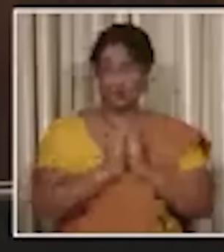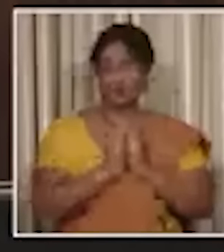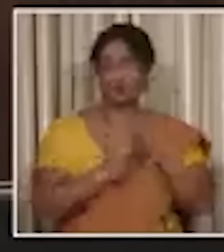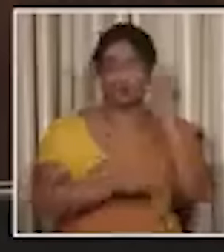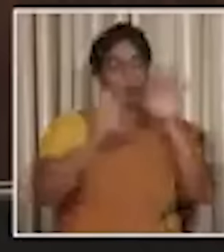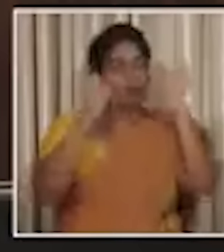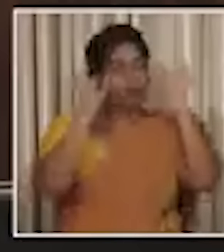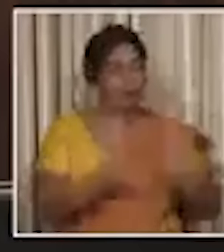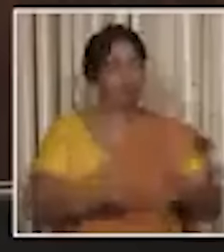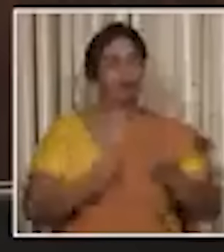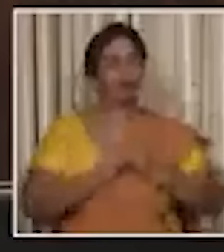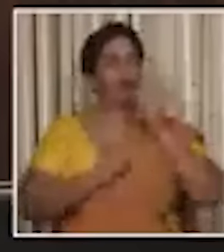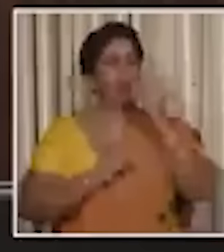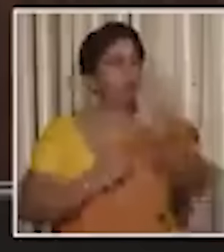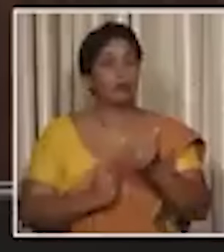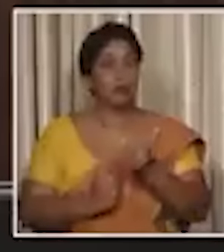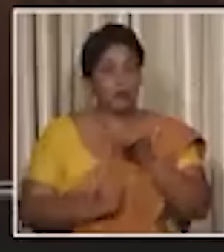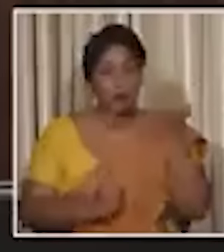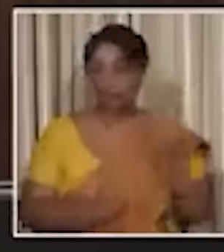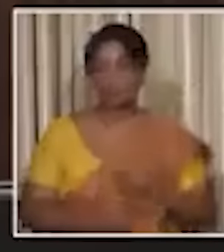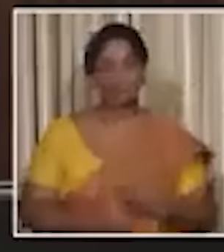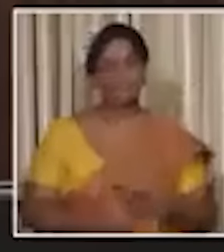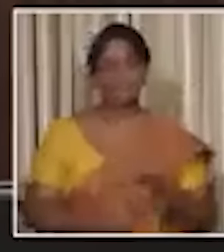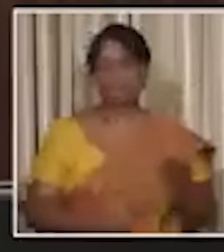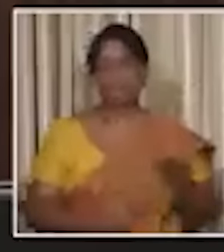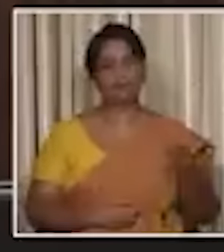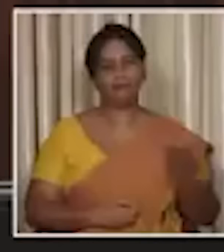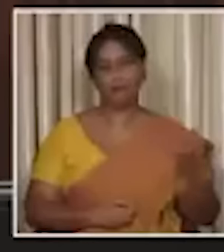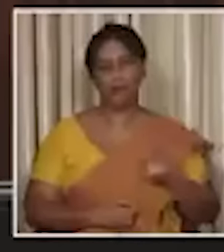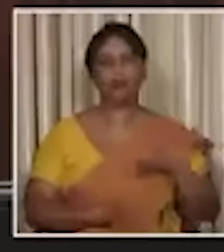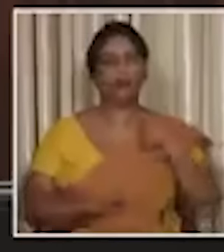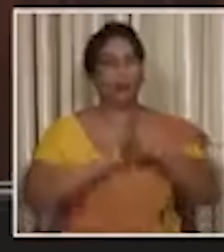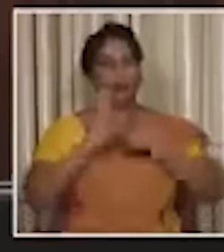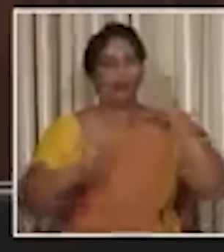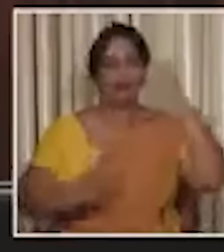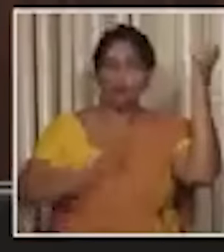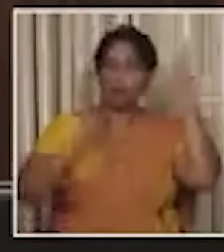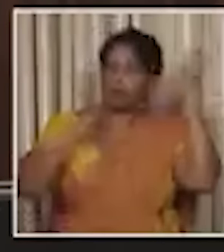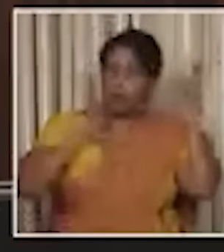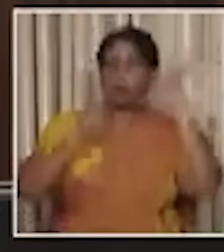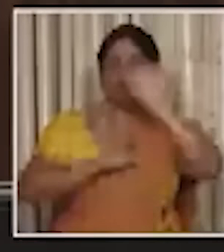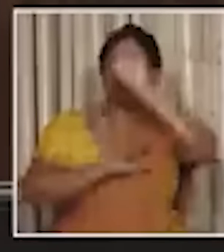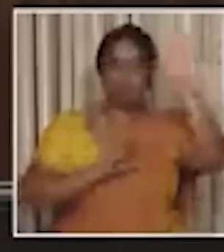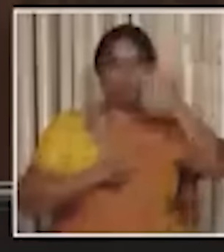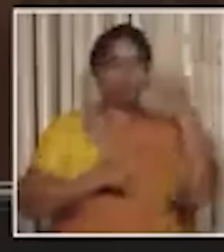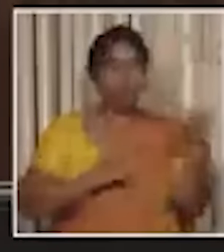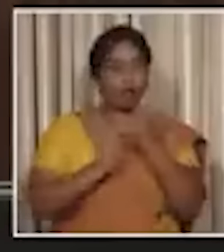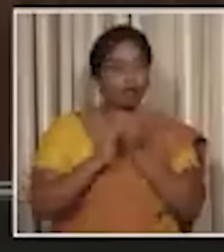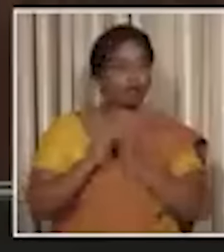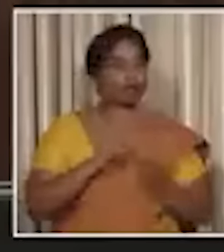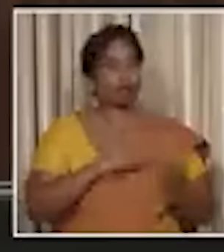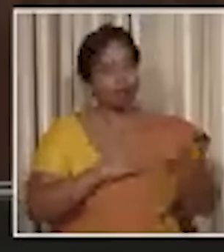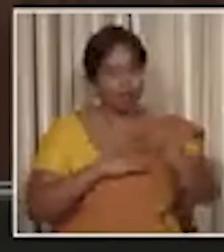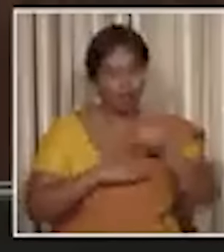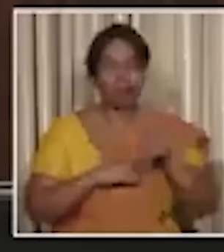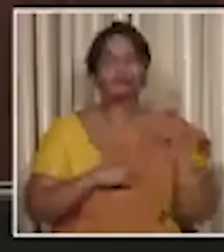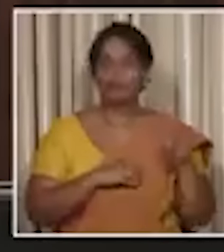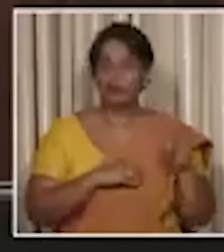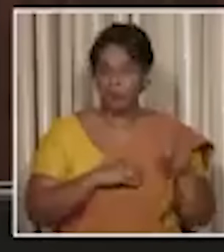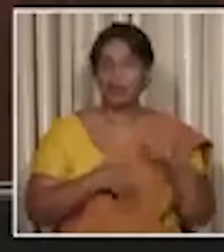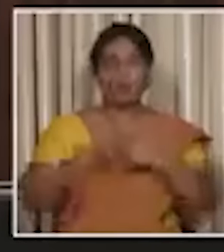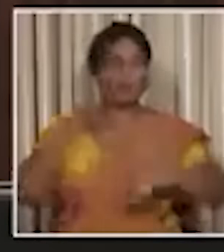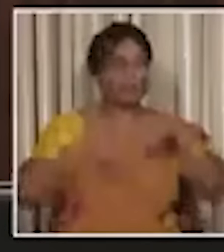අපේ අපේ ජනාධිපතිවරණ ජයග්‍රහණය කර වහාම අපි ජනාධිපතිවරණ අලුත් හැරවුමක් ලබා ගැනීමේදී